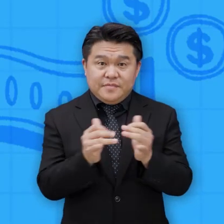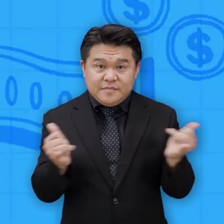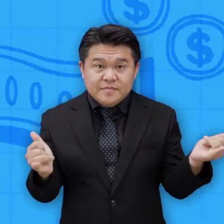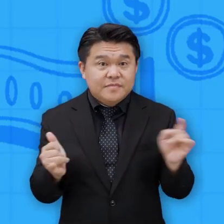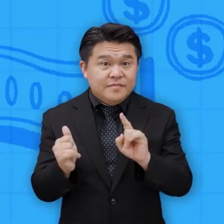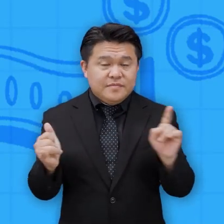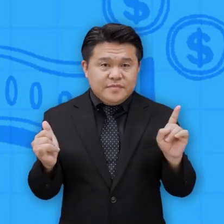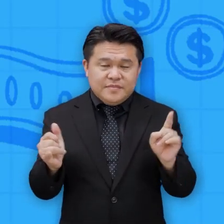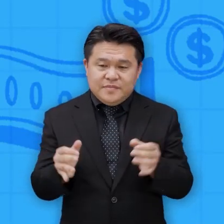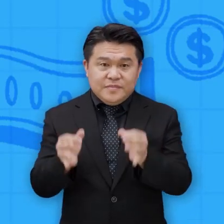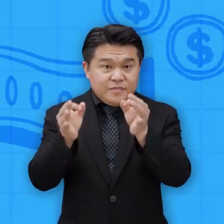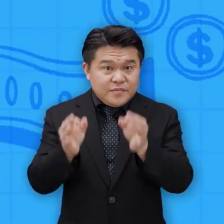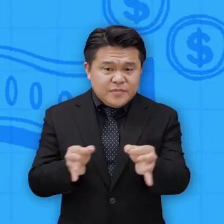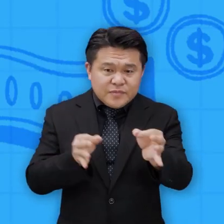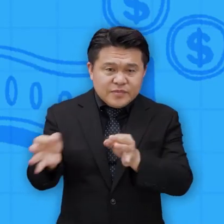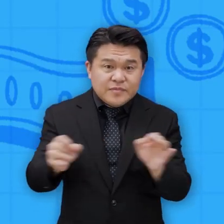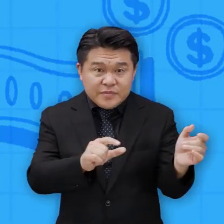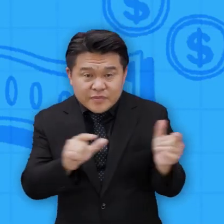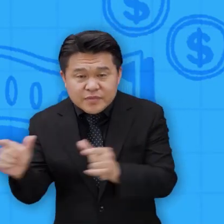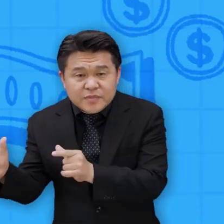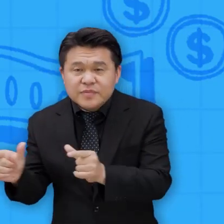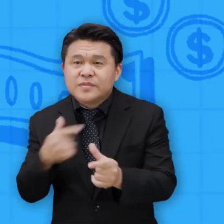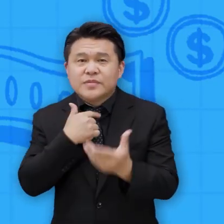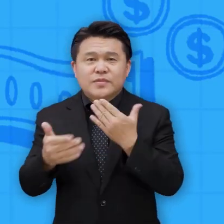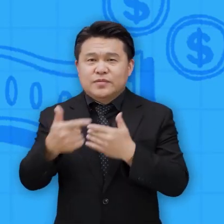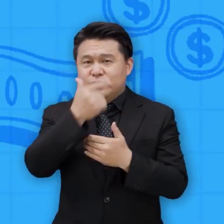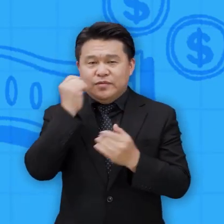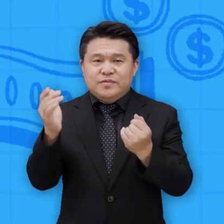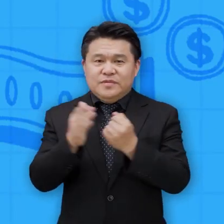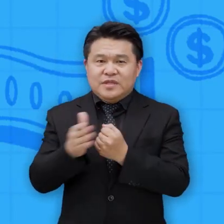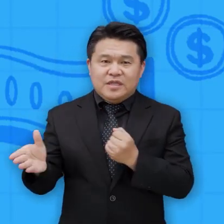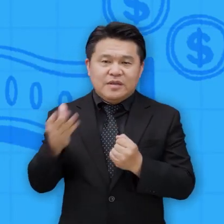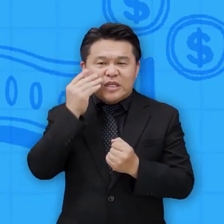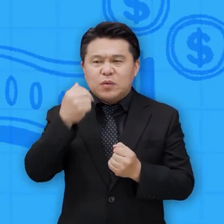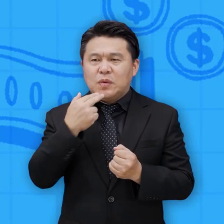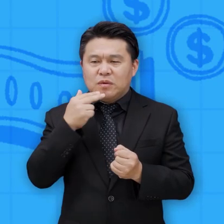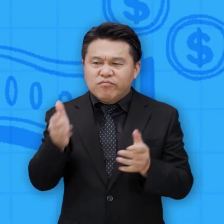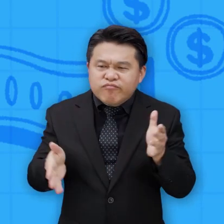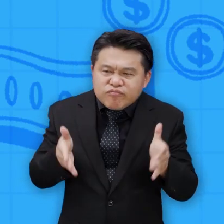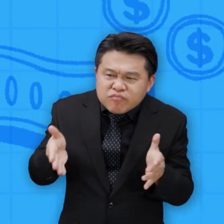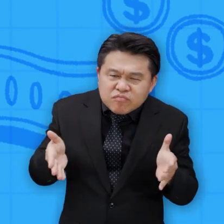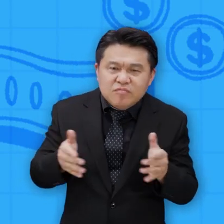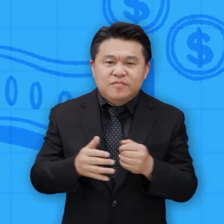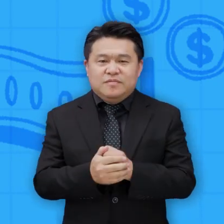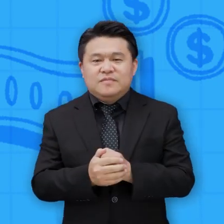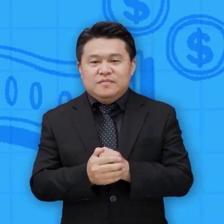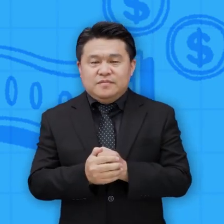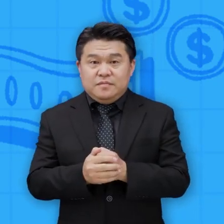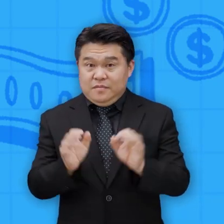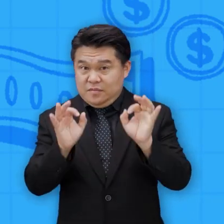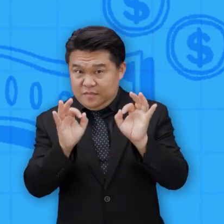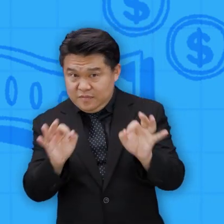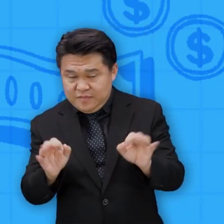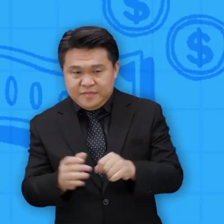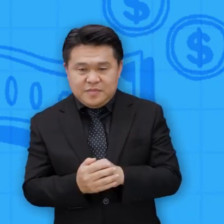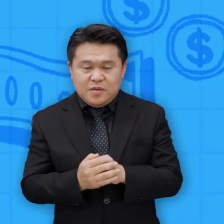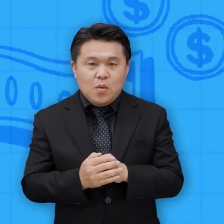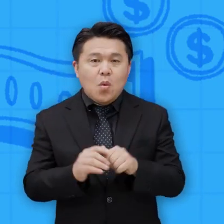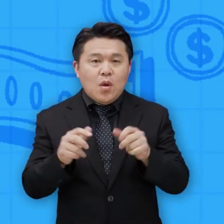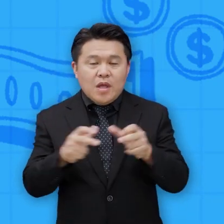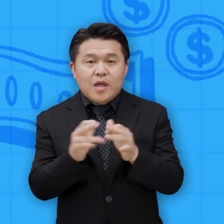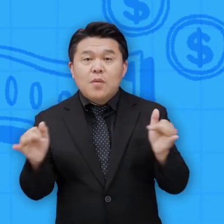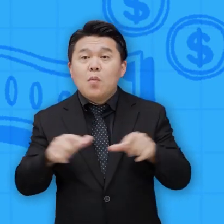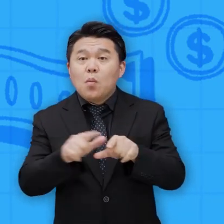장애인들은 금융거래 등이 익숙하지 않아 금융생활에 익숙하지 않은 경우가 많습니다. 특히 단순한 은행